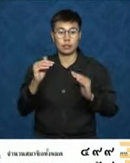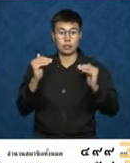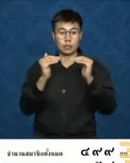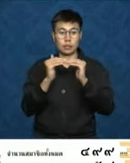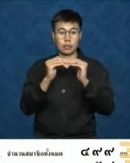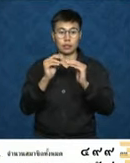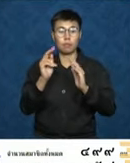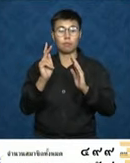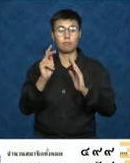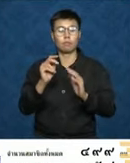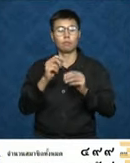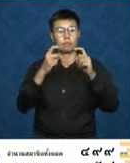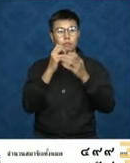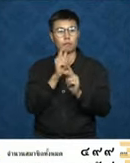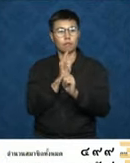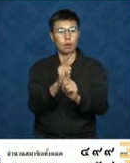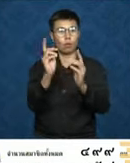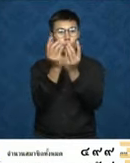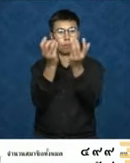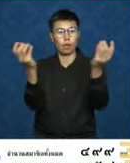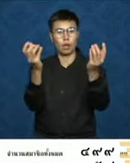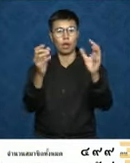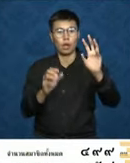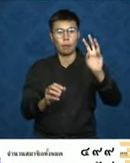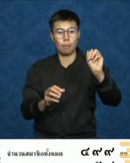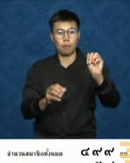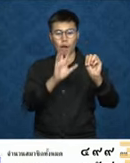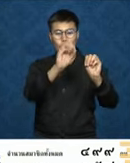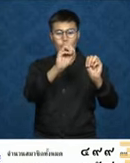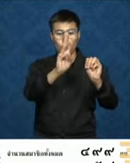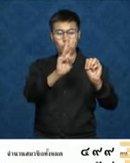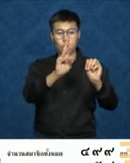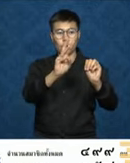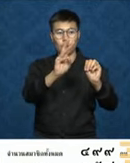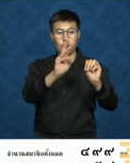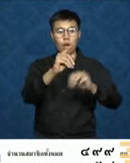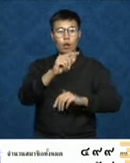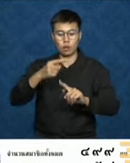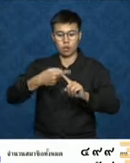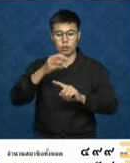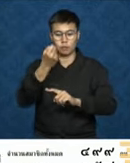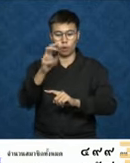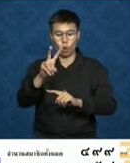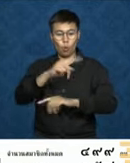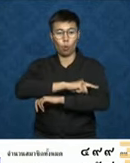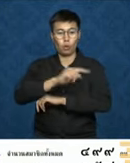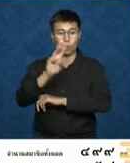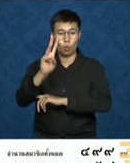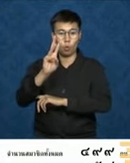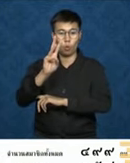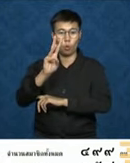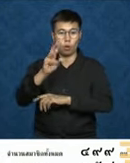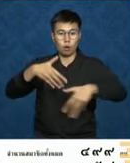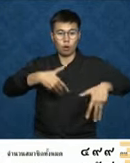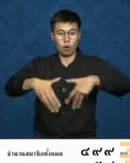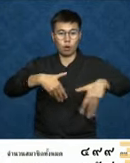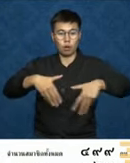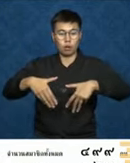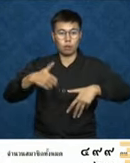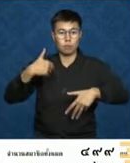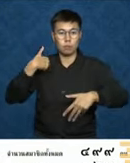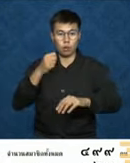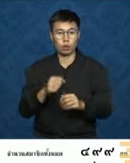ที่ 56เลยครับท่านประธานครับเอ่อประเด็นอย่างนี้ครับคือว่าเมื่อวันที่ 6ธันวาคมที่ผ่านมาเี่นะครับประชาชนผู้นำท้อง